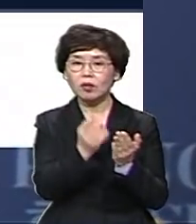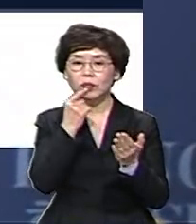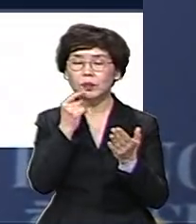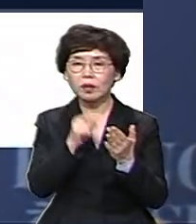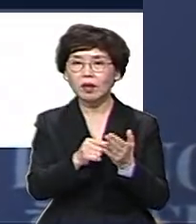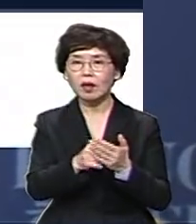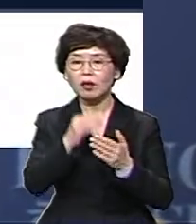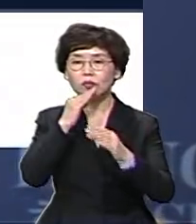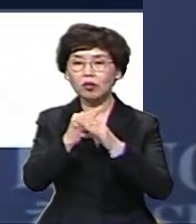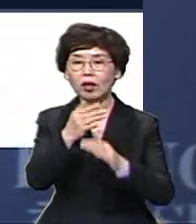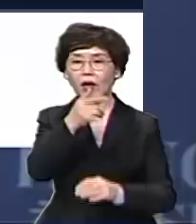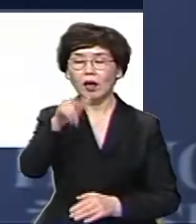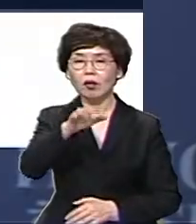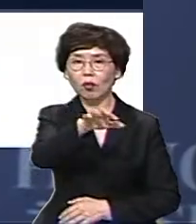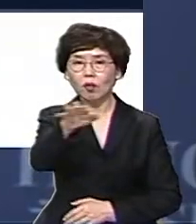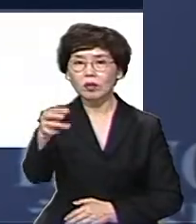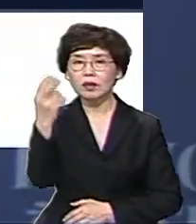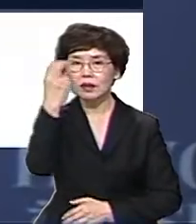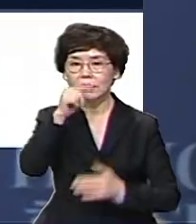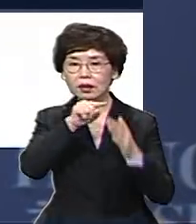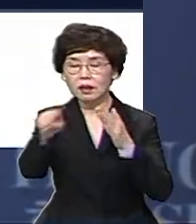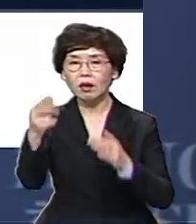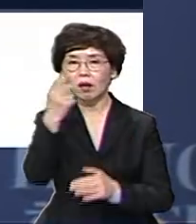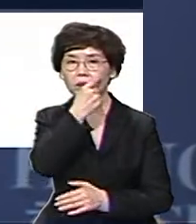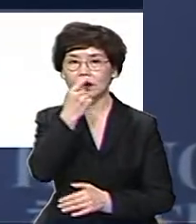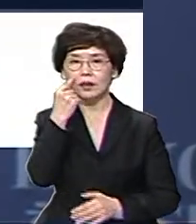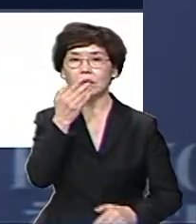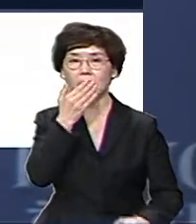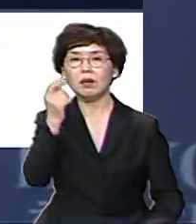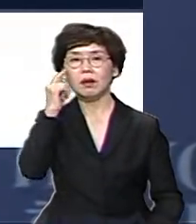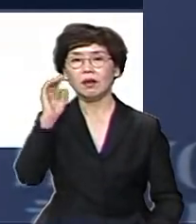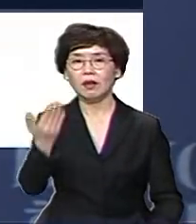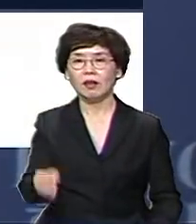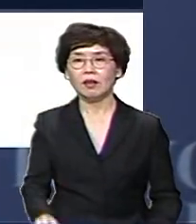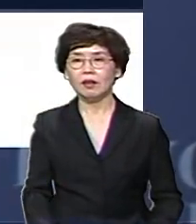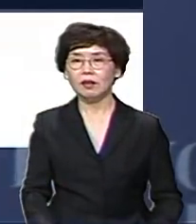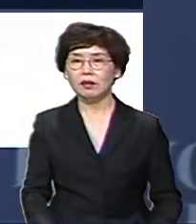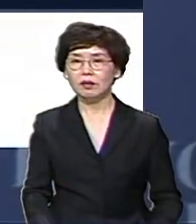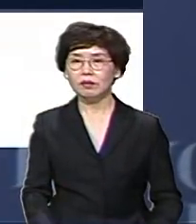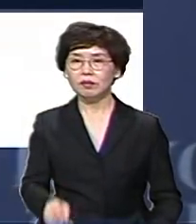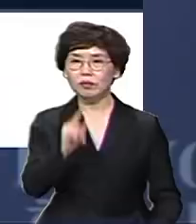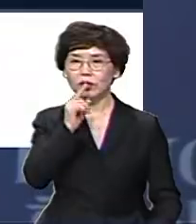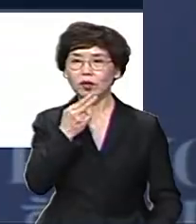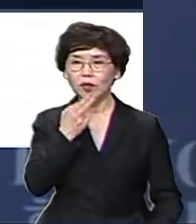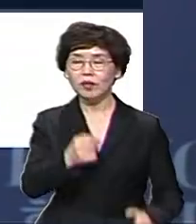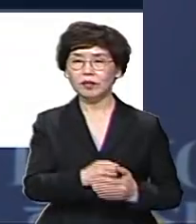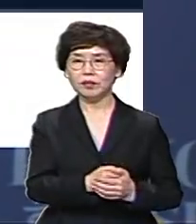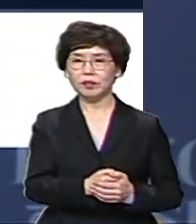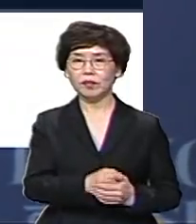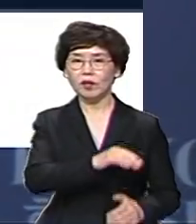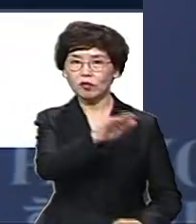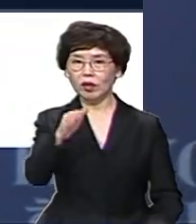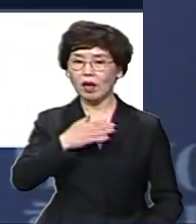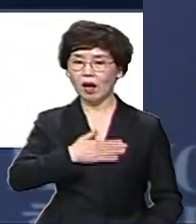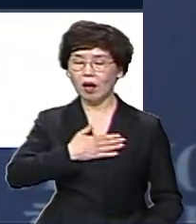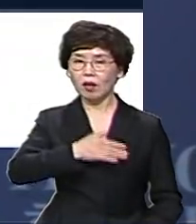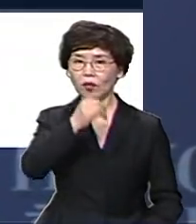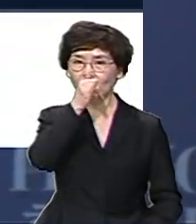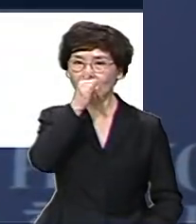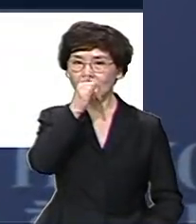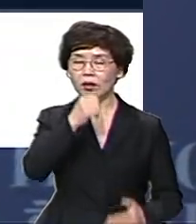그것은 아주 쉽게 할 수 있습니다. 그런데 그것을 앞으로도 하려면 쉽게 할 수 있습니다. 그리고 우리가